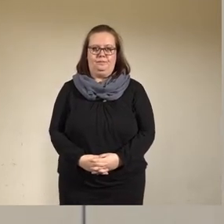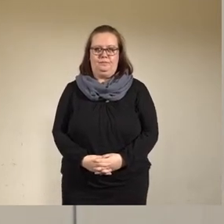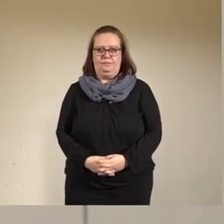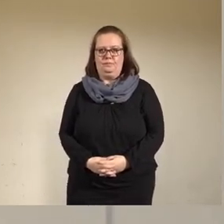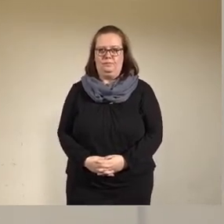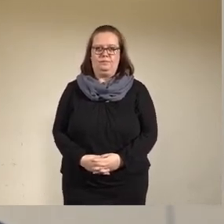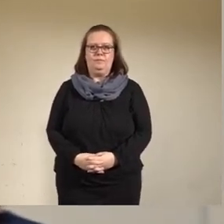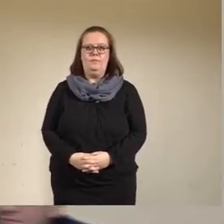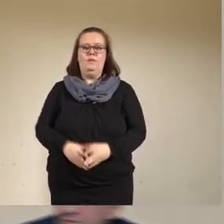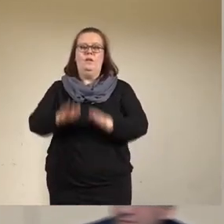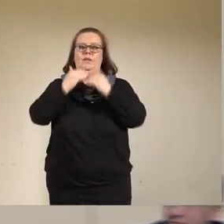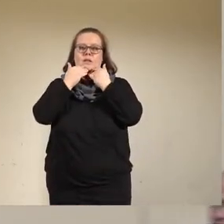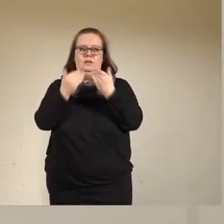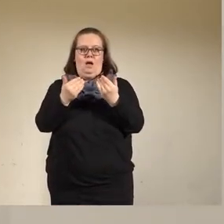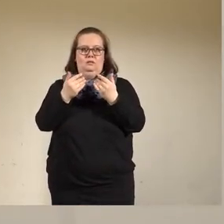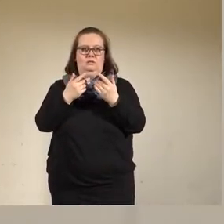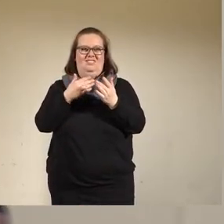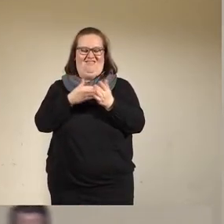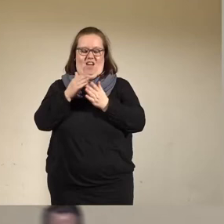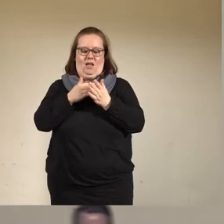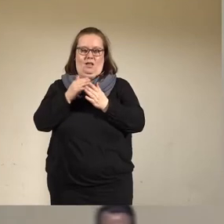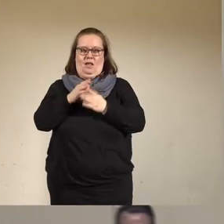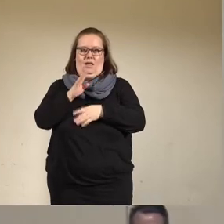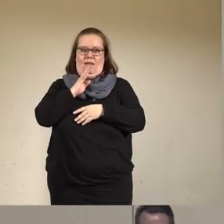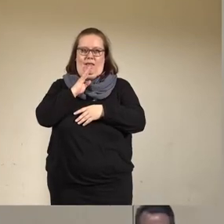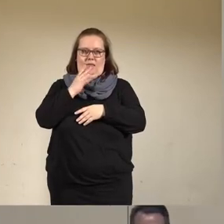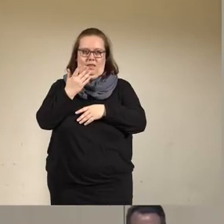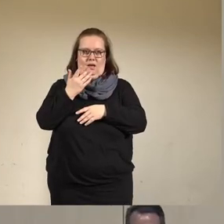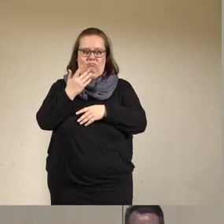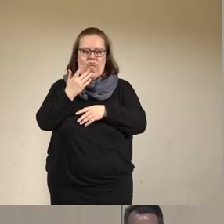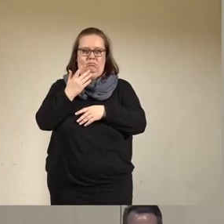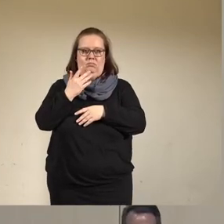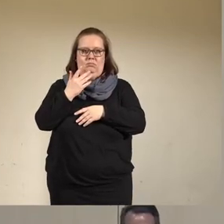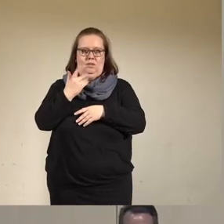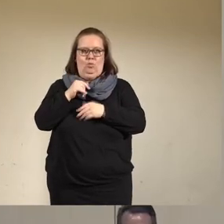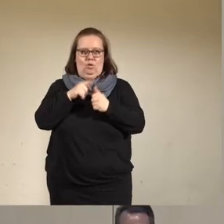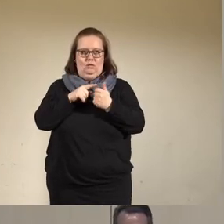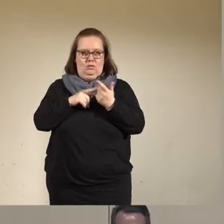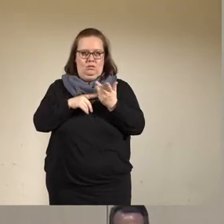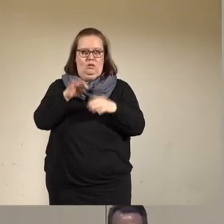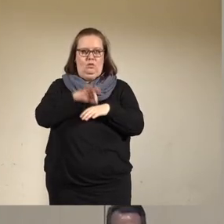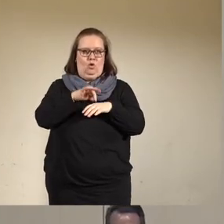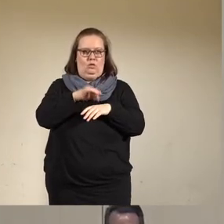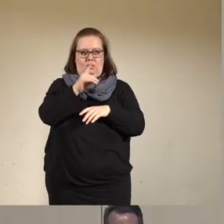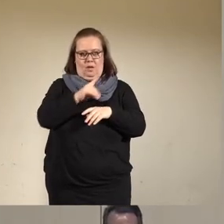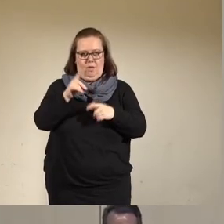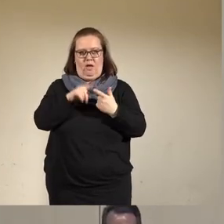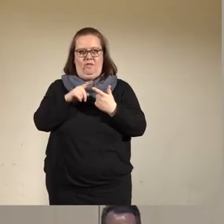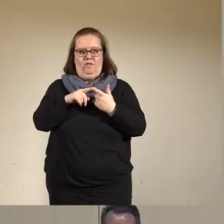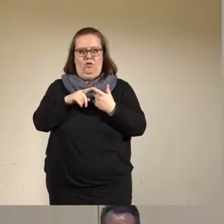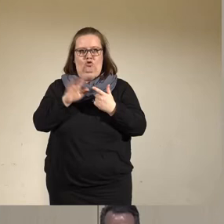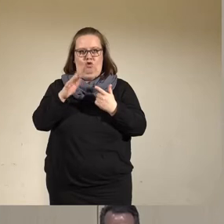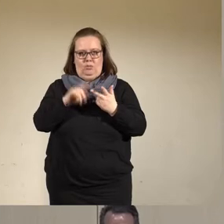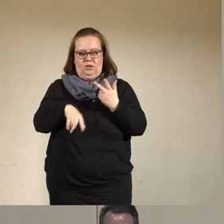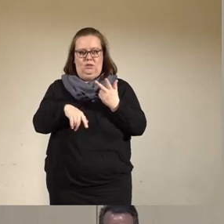So, vielen Dank erstmal. Jetzt kommen wir zu weiteren Rednern. Ich darf aufrufen in der Reihenfolge Herr Dr. Teppe, Frau Dr.